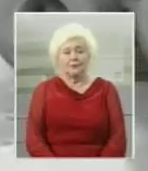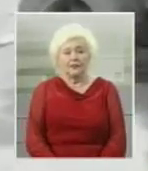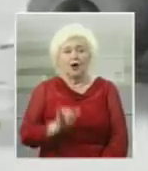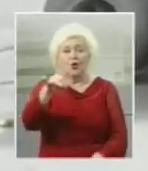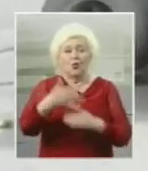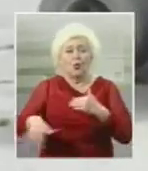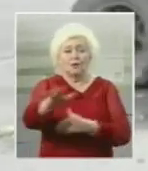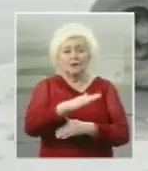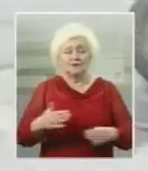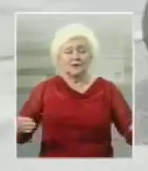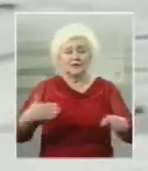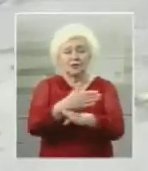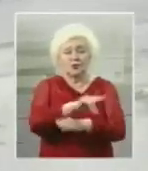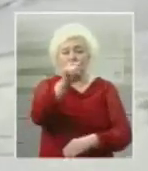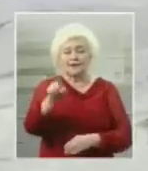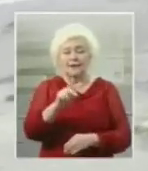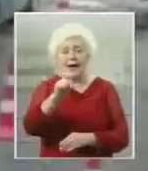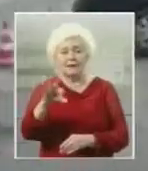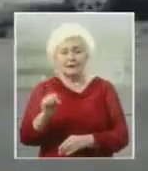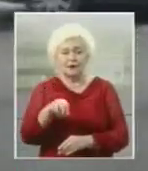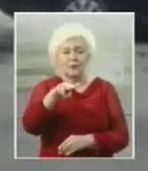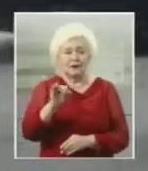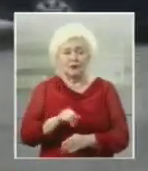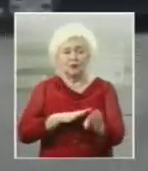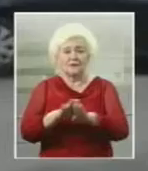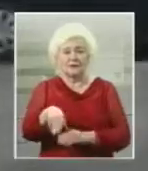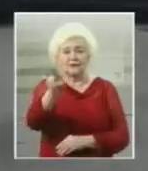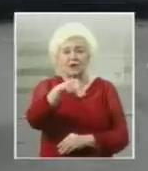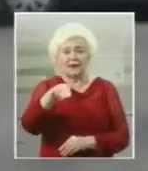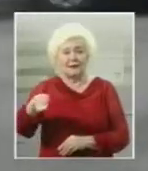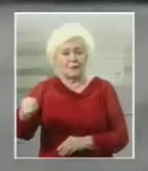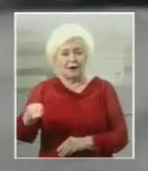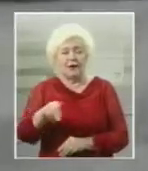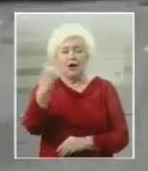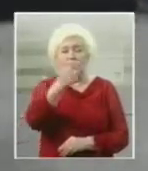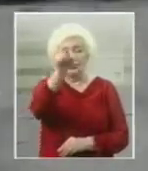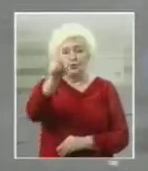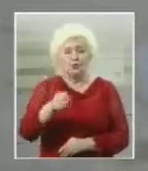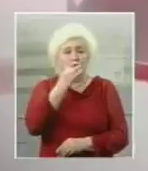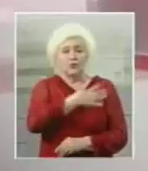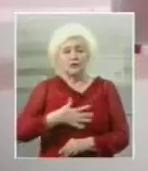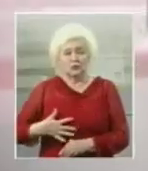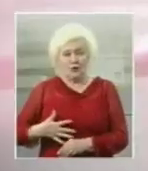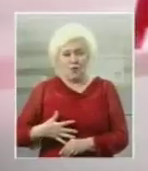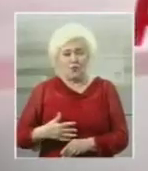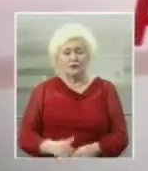У Херсоні на розі вулиць Залая Герсех та Перекопської сталася дорожньо-транспортна пригода. Одну людину травмовано.